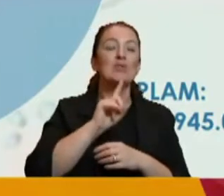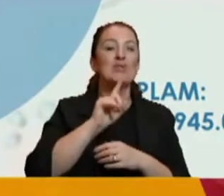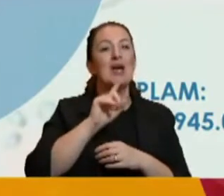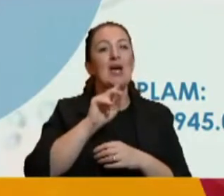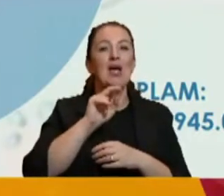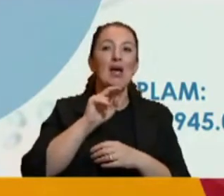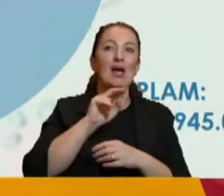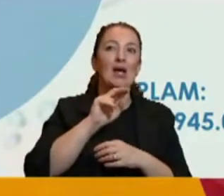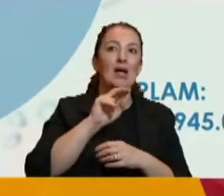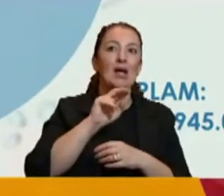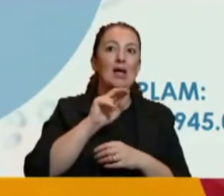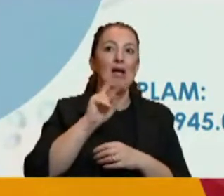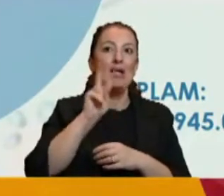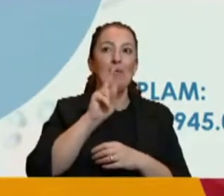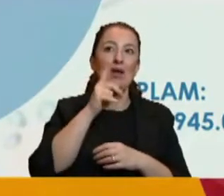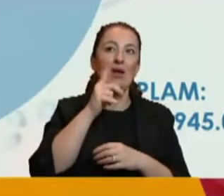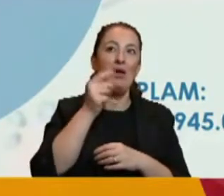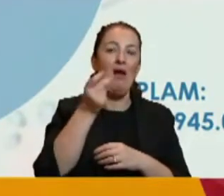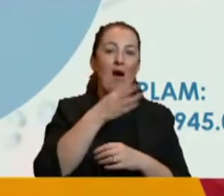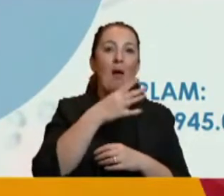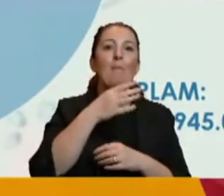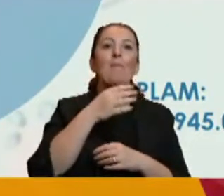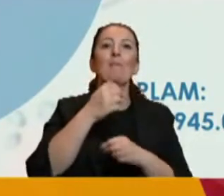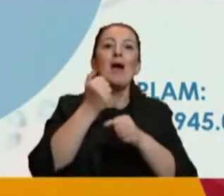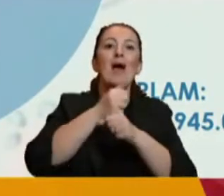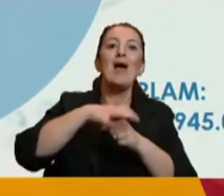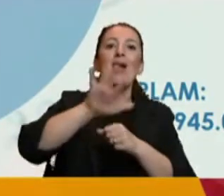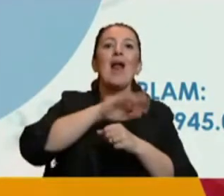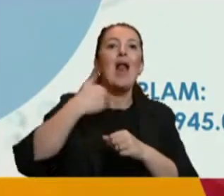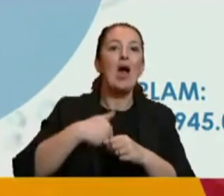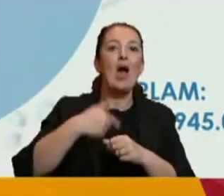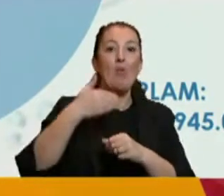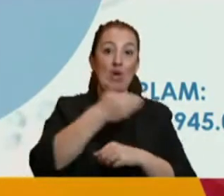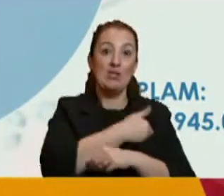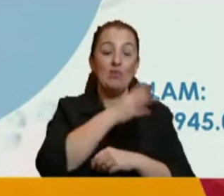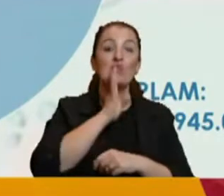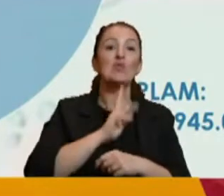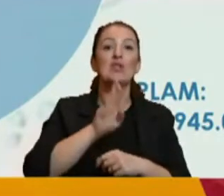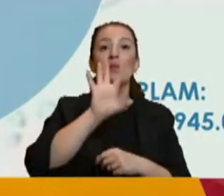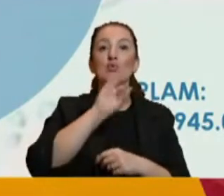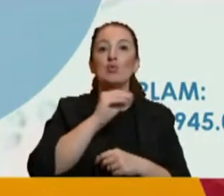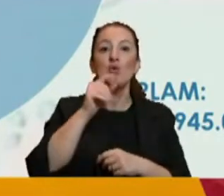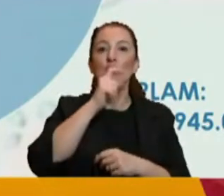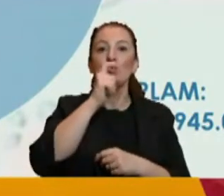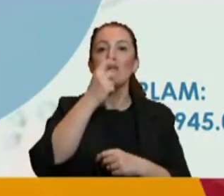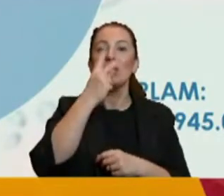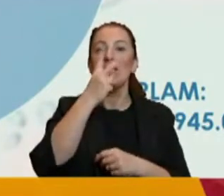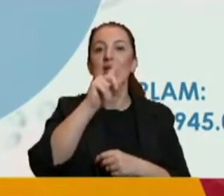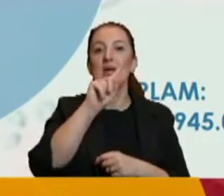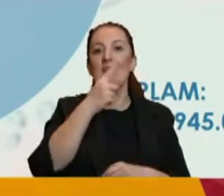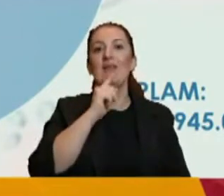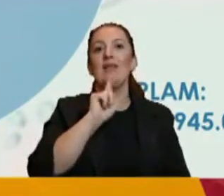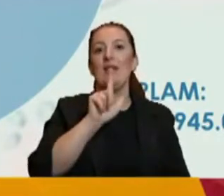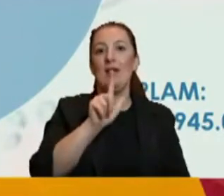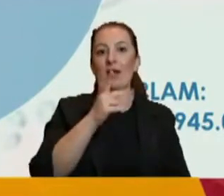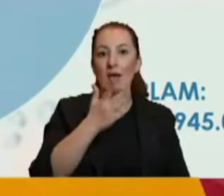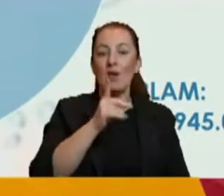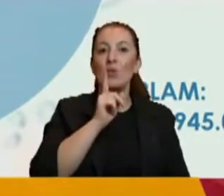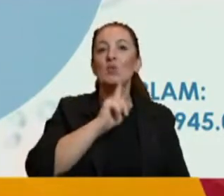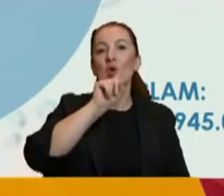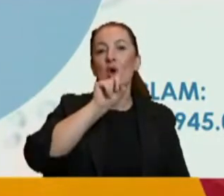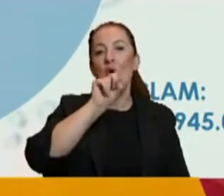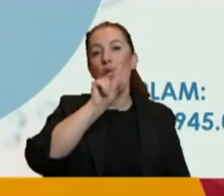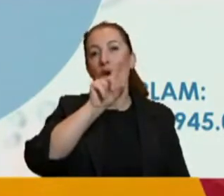rakam genel kamu hizmetlerine de 470 milyon 992 bin TL yüzde